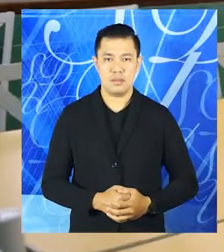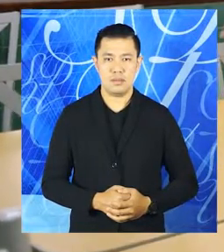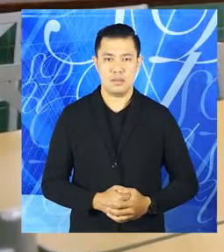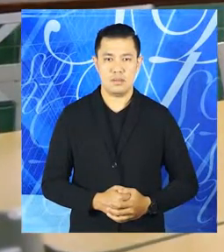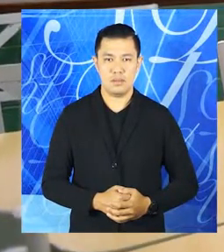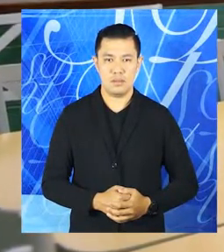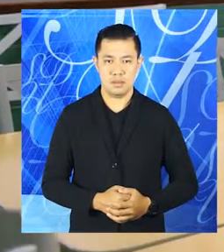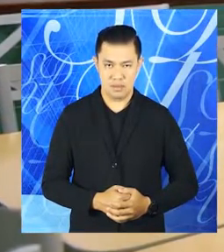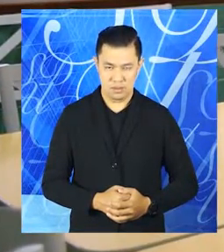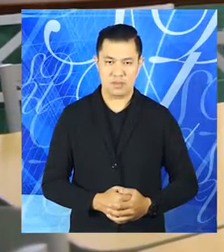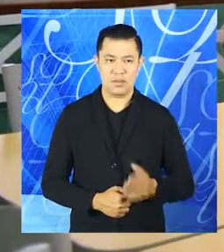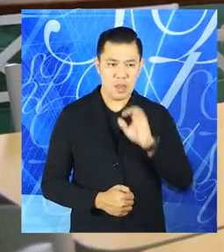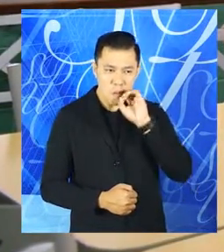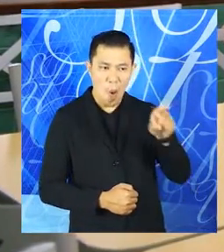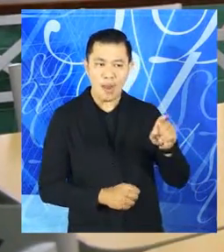แล้วดึงออก